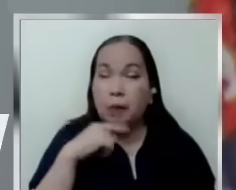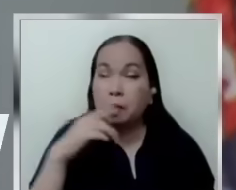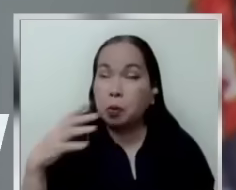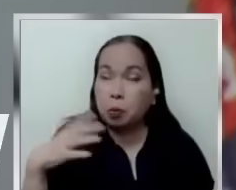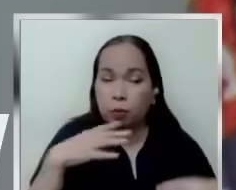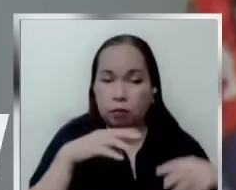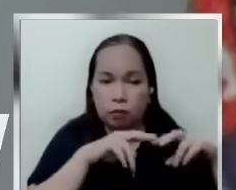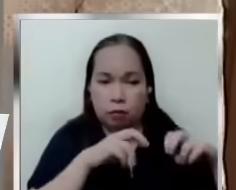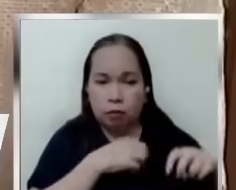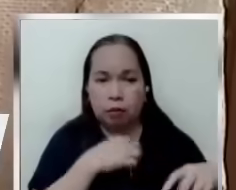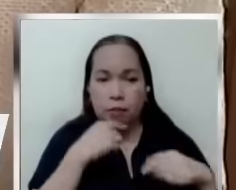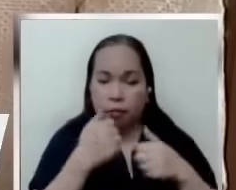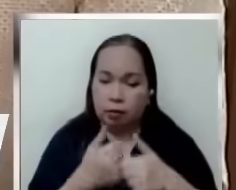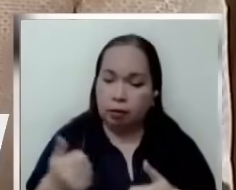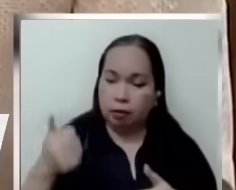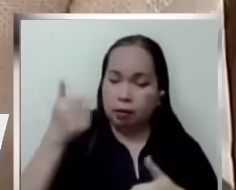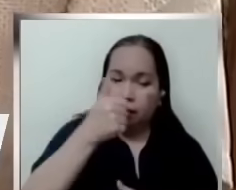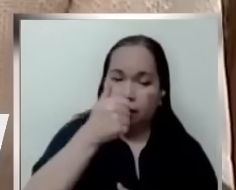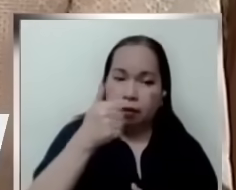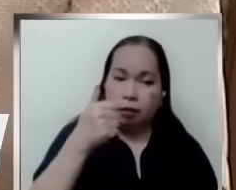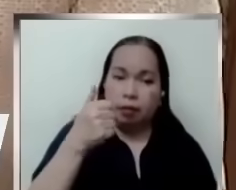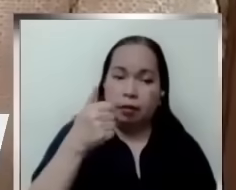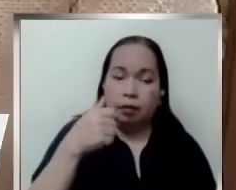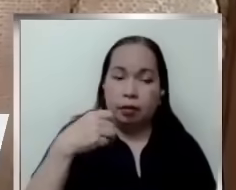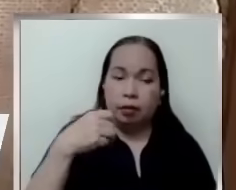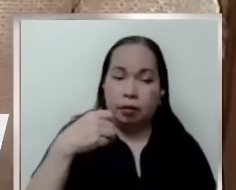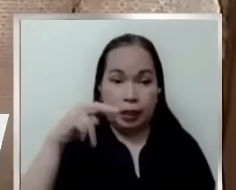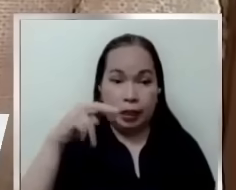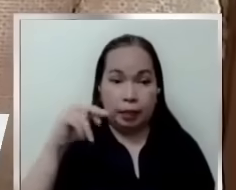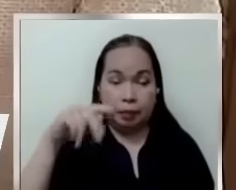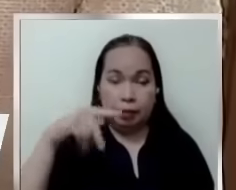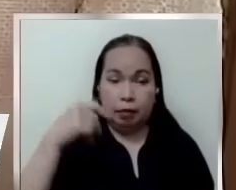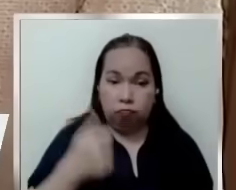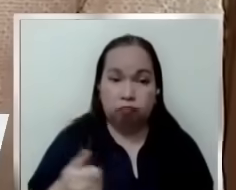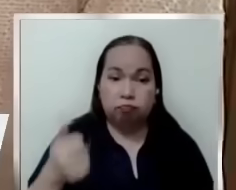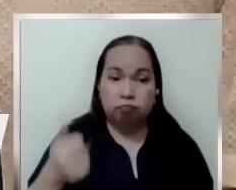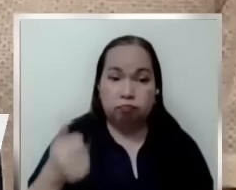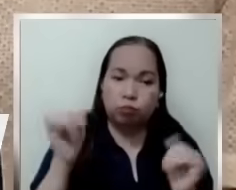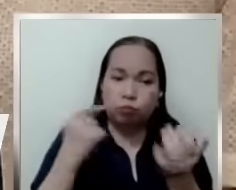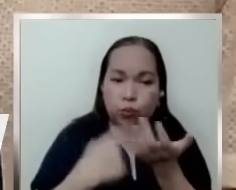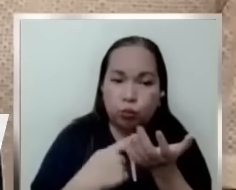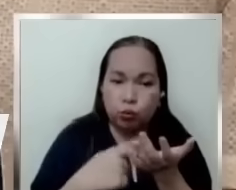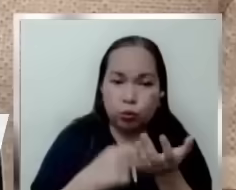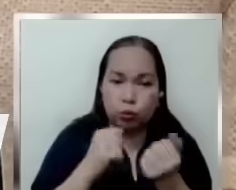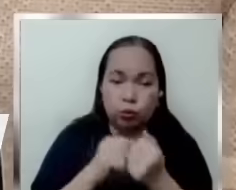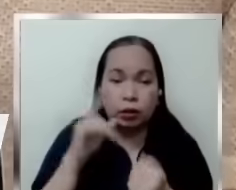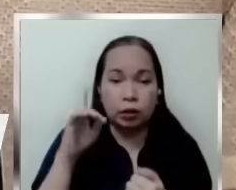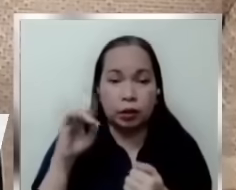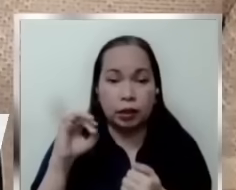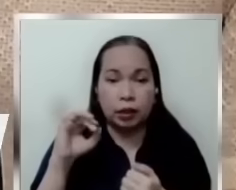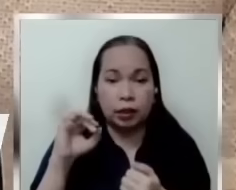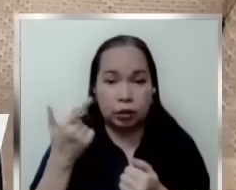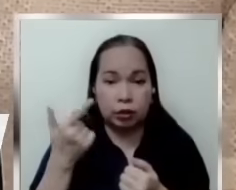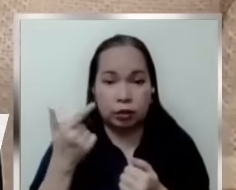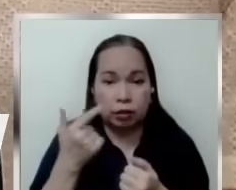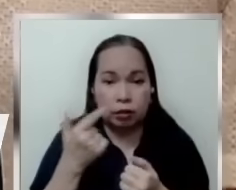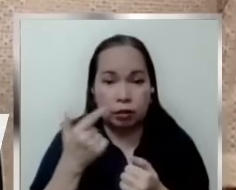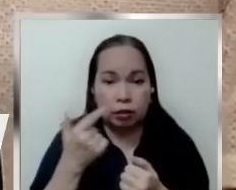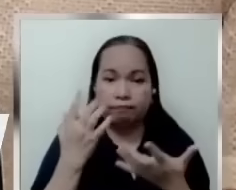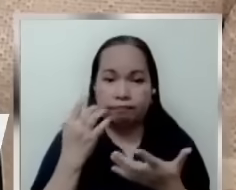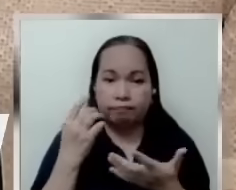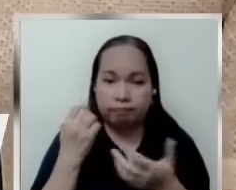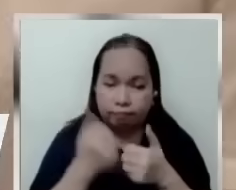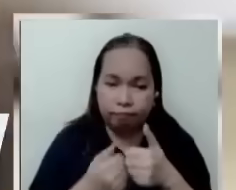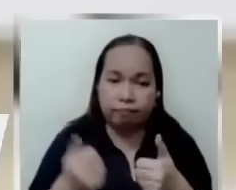Benjamin Acorda Jr., mag-uusap pa sila ni DILG Secretary Benhur Abalos at Quezon City Mayor Joy Belmonte bago